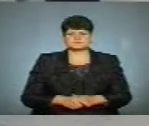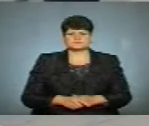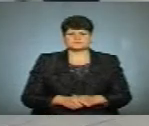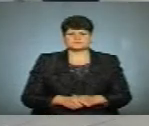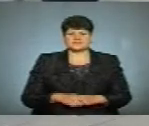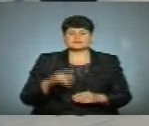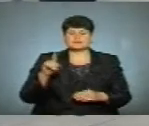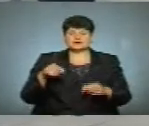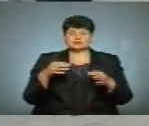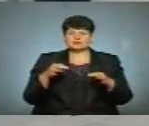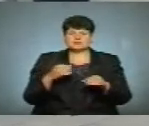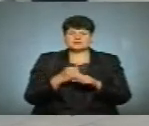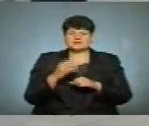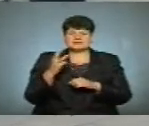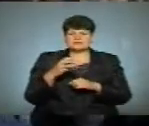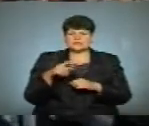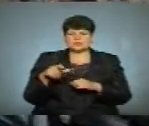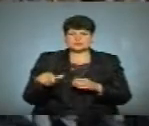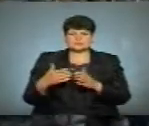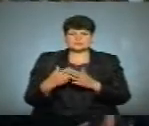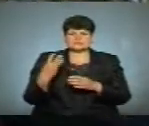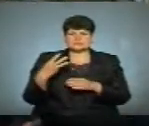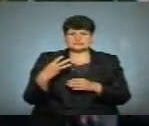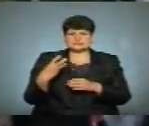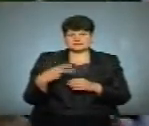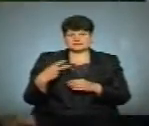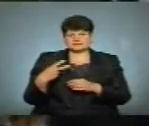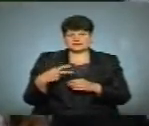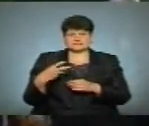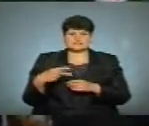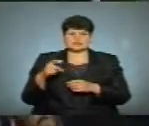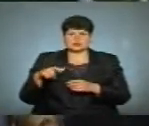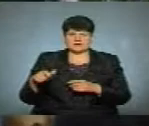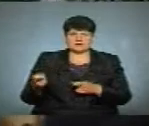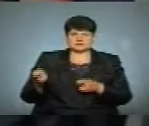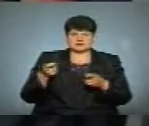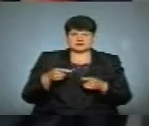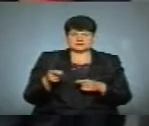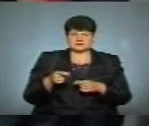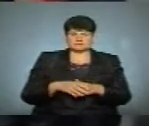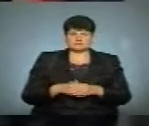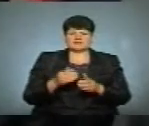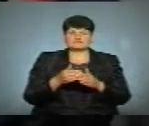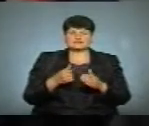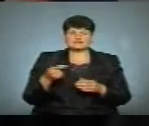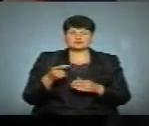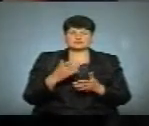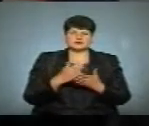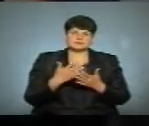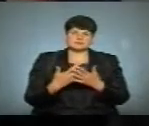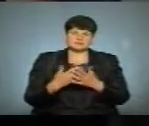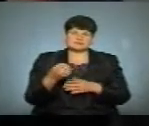Вимагають дозволити працювати понад 300 людей. Близько 30 людей приїхали з Тернопільщини, каже перевізник. Від Тернополя є